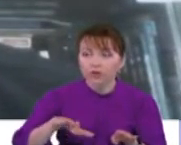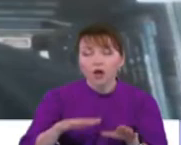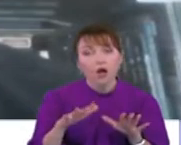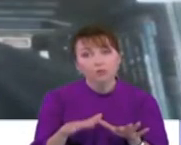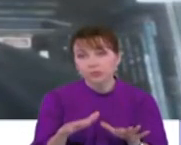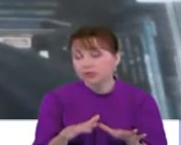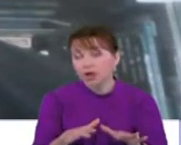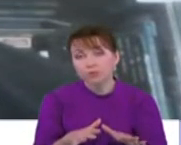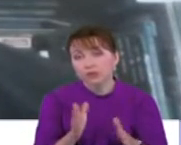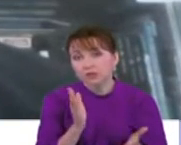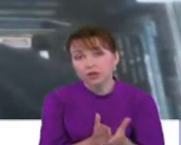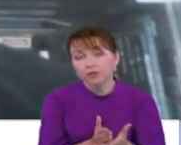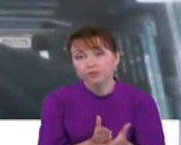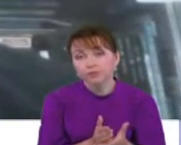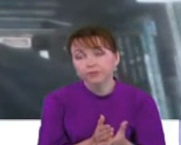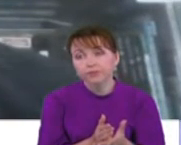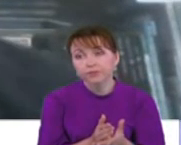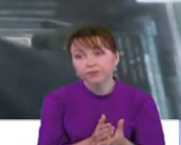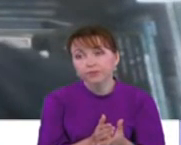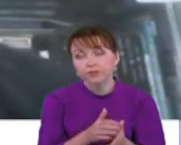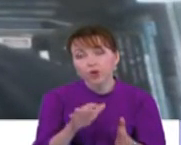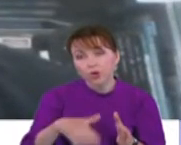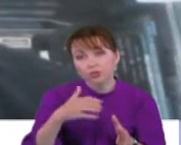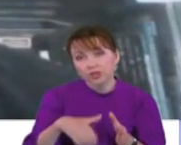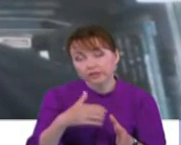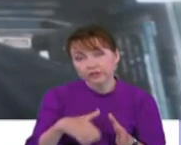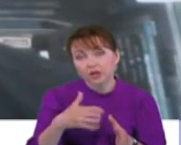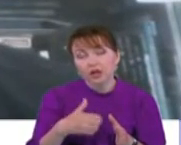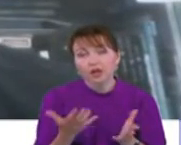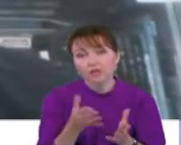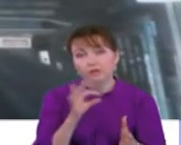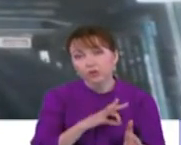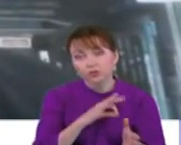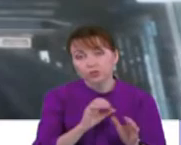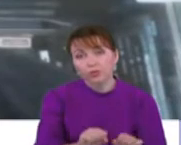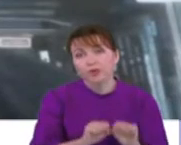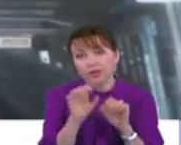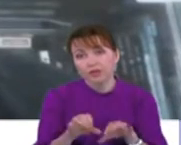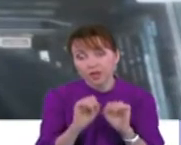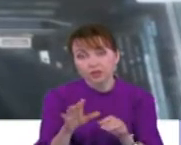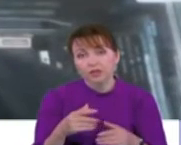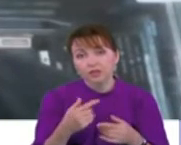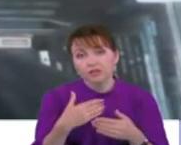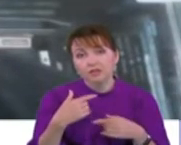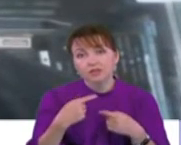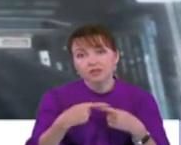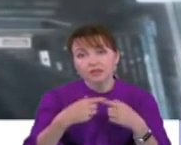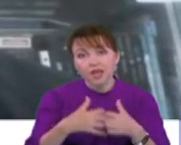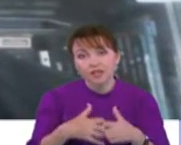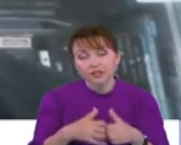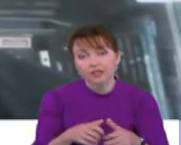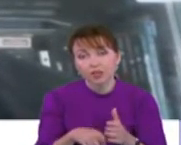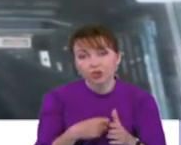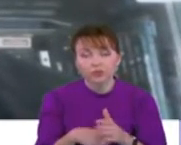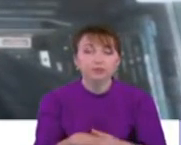місцями в них є розриви, які використовуються для перекидання техніки на Донбас. А як виглядає, на